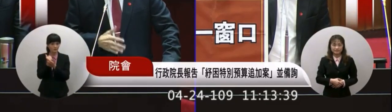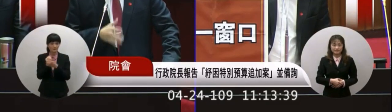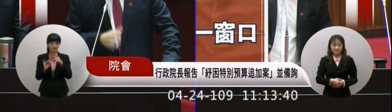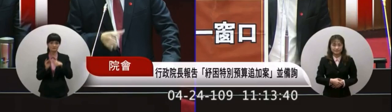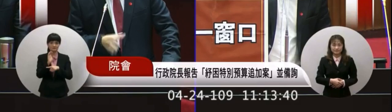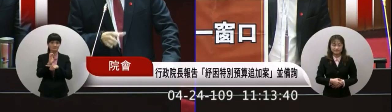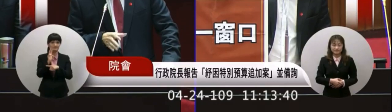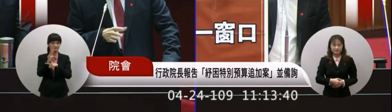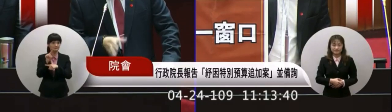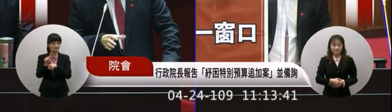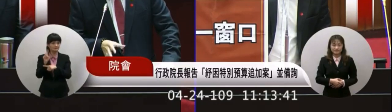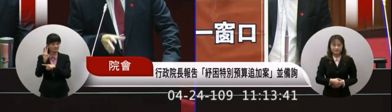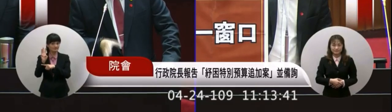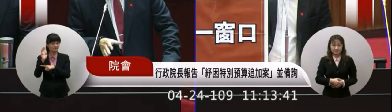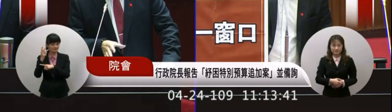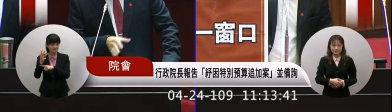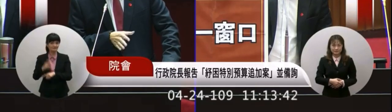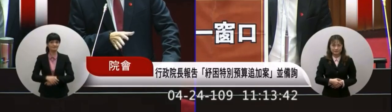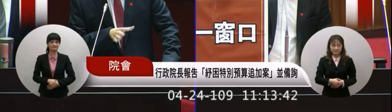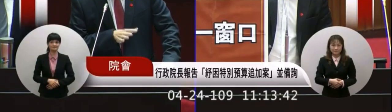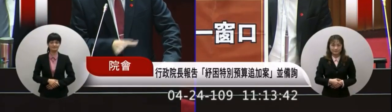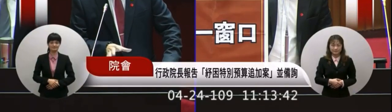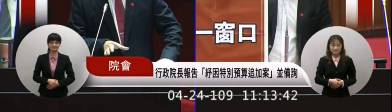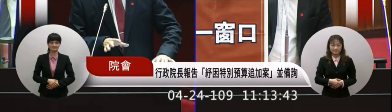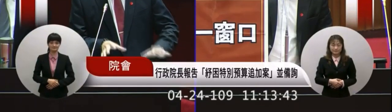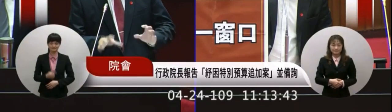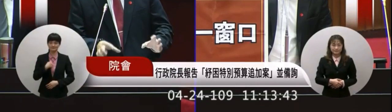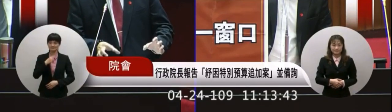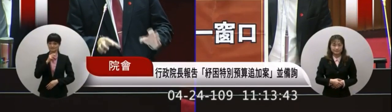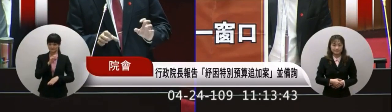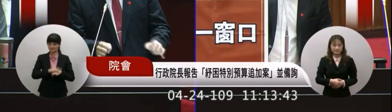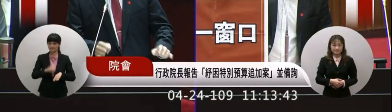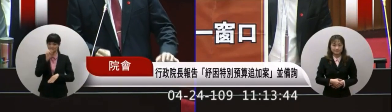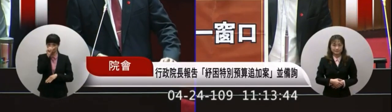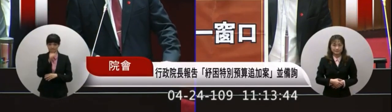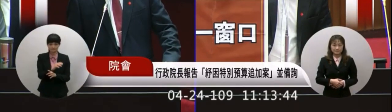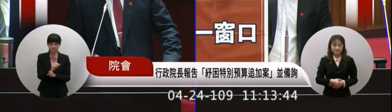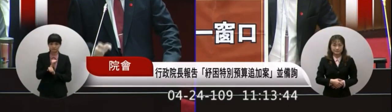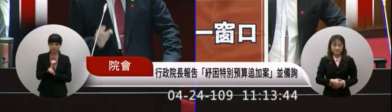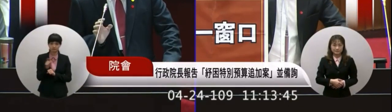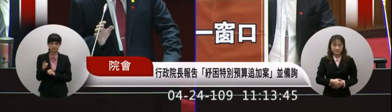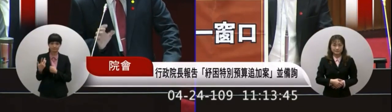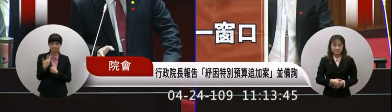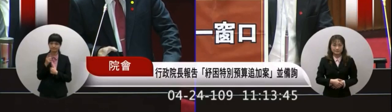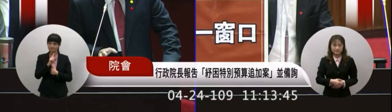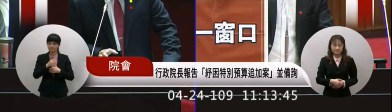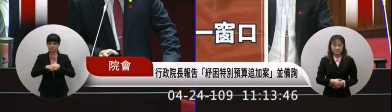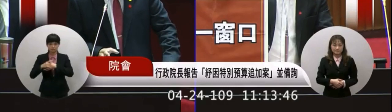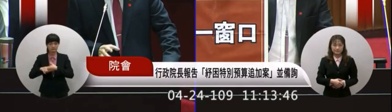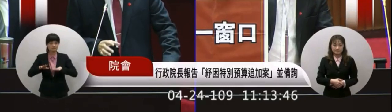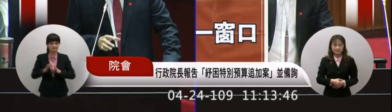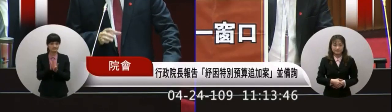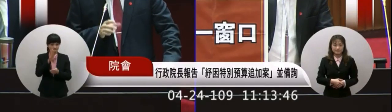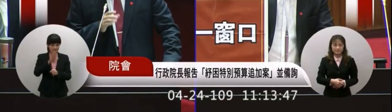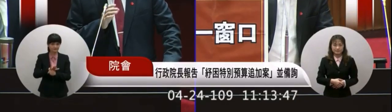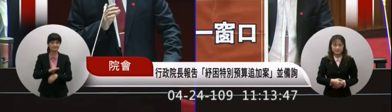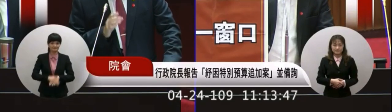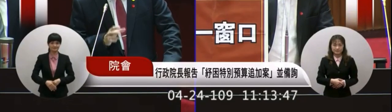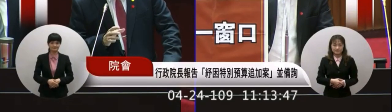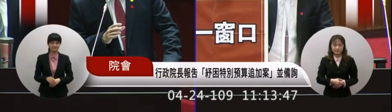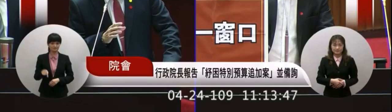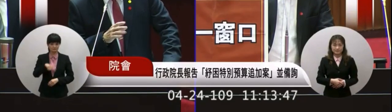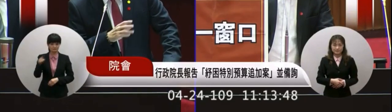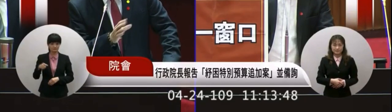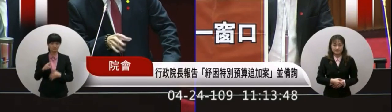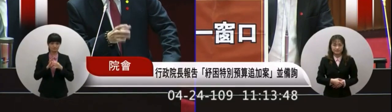但是这物件阮会过来直直来注意这个。即、这个人力嘅问题来补充，啊，过来大家咧关心是啥？迄、那个所